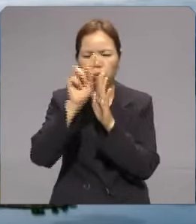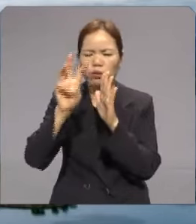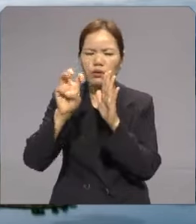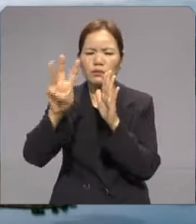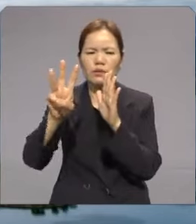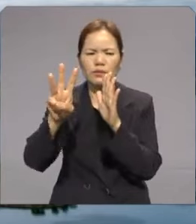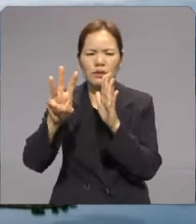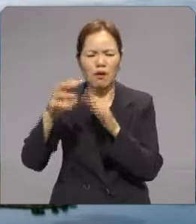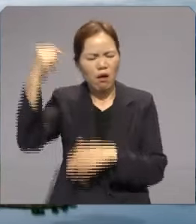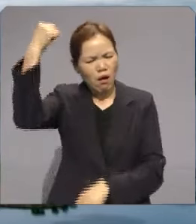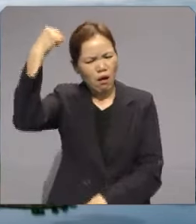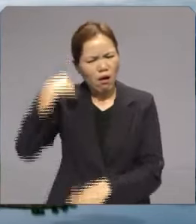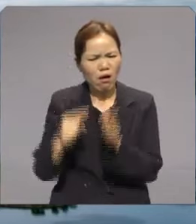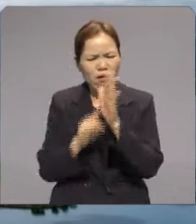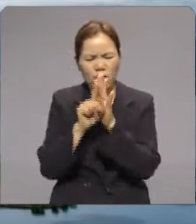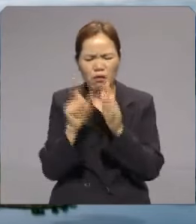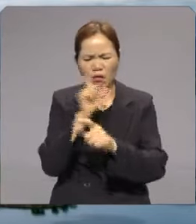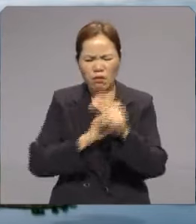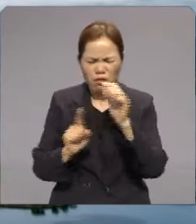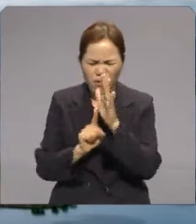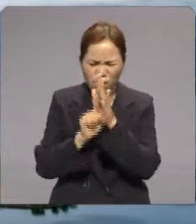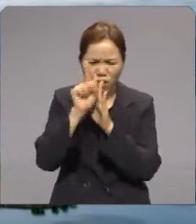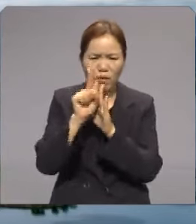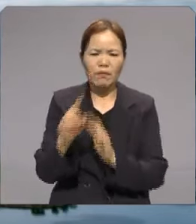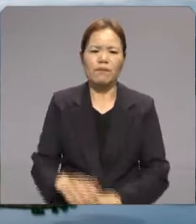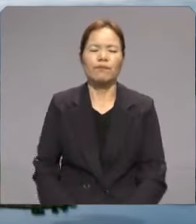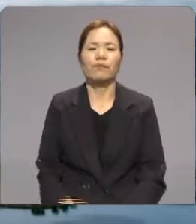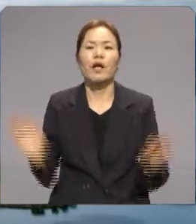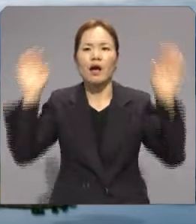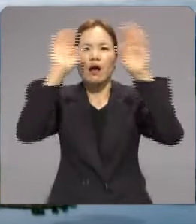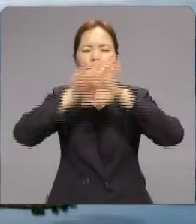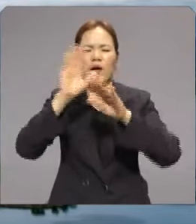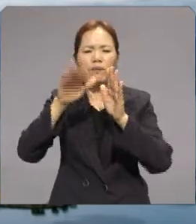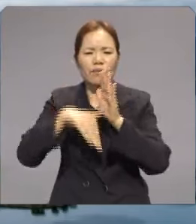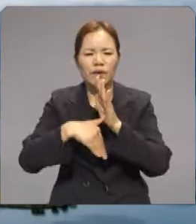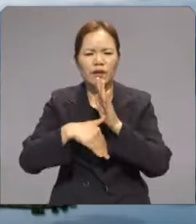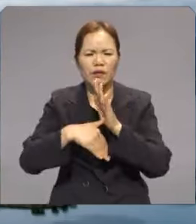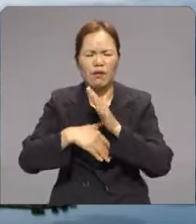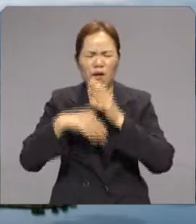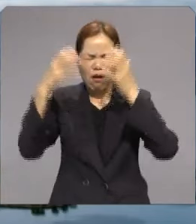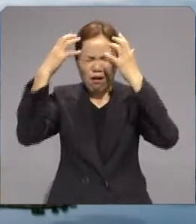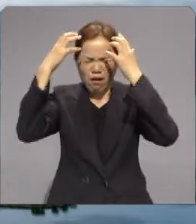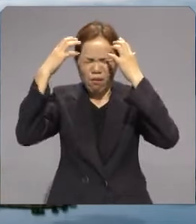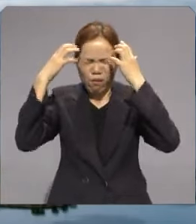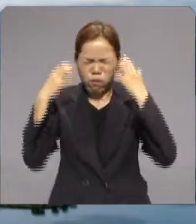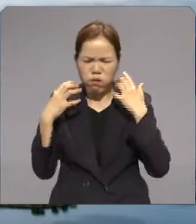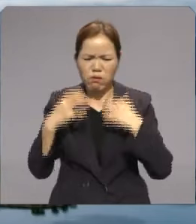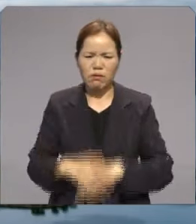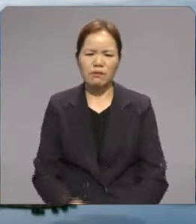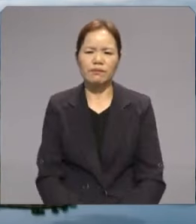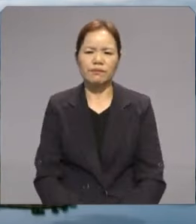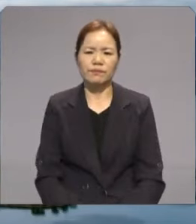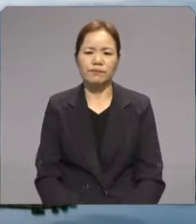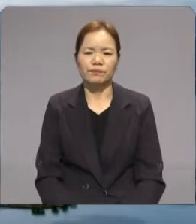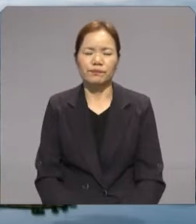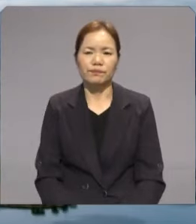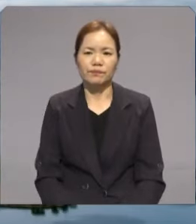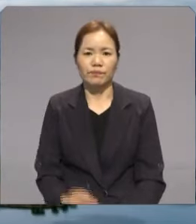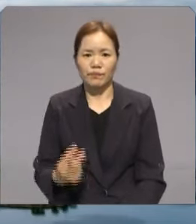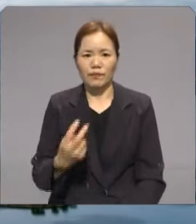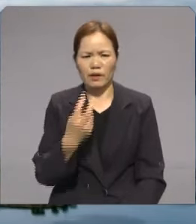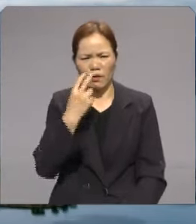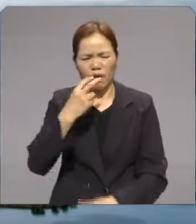가운데 체감 온도는 더 높겠습니다 또 밤 사이에는 당분간 열대야도 나타나겠습니다 한편 대기